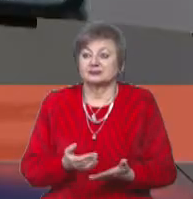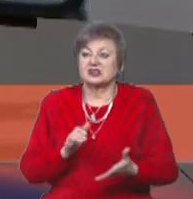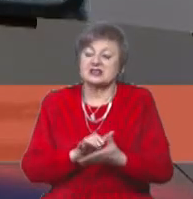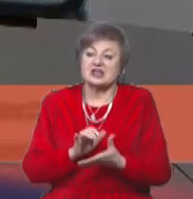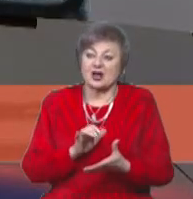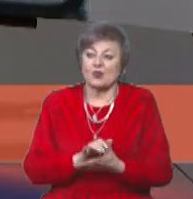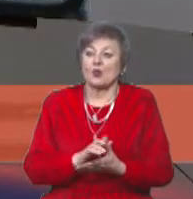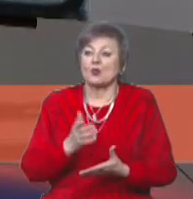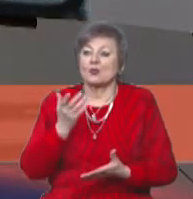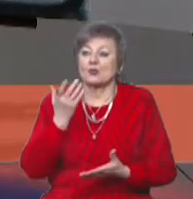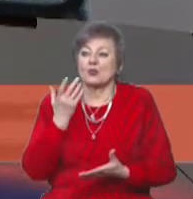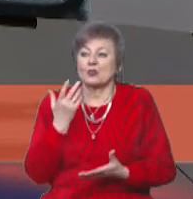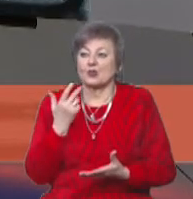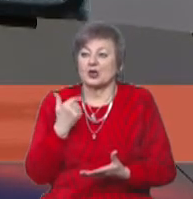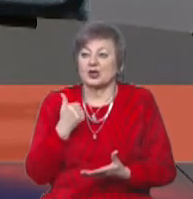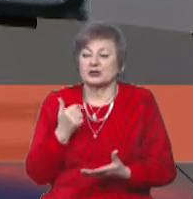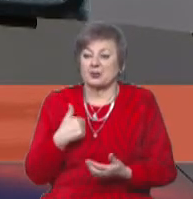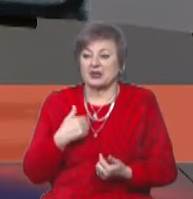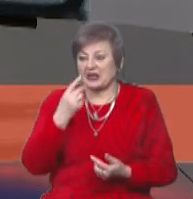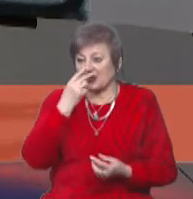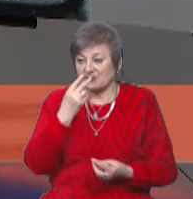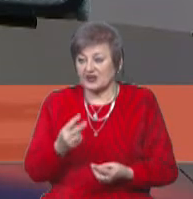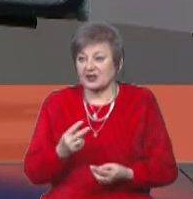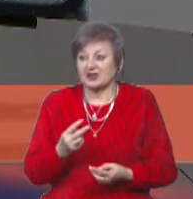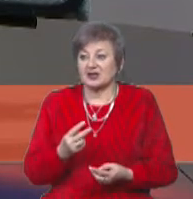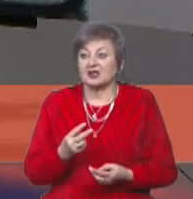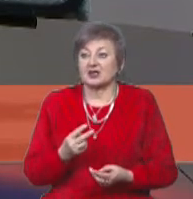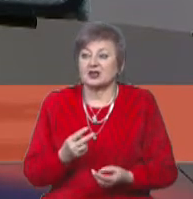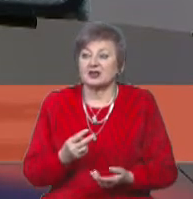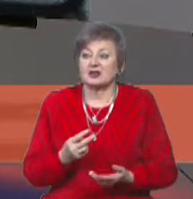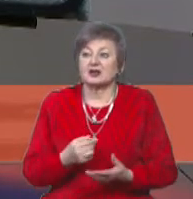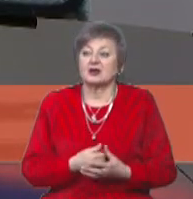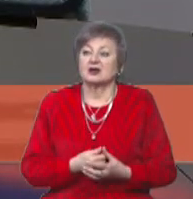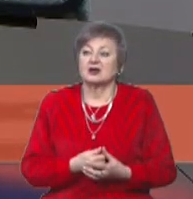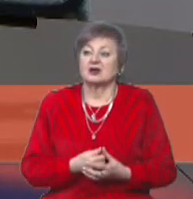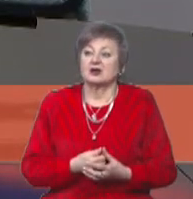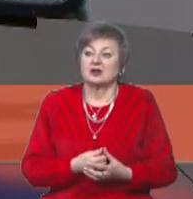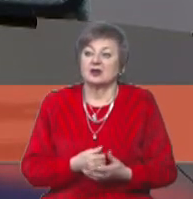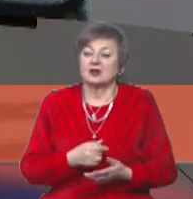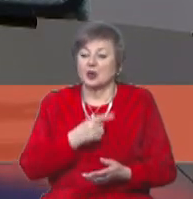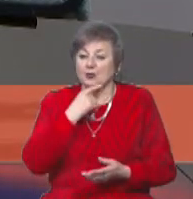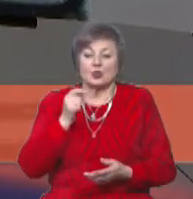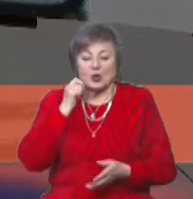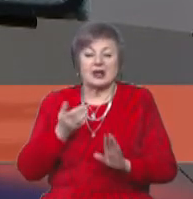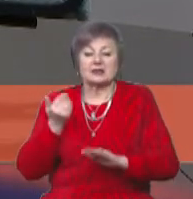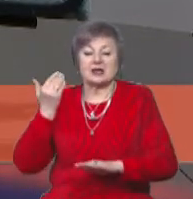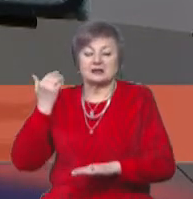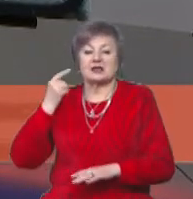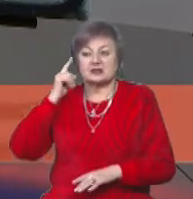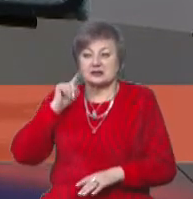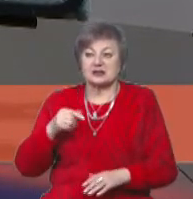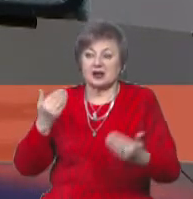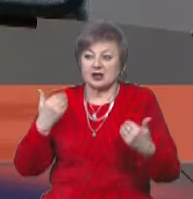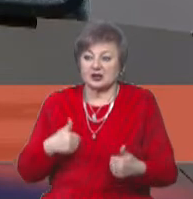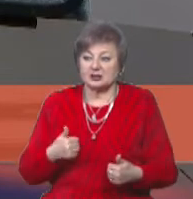Знайомі, коли які мене бачили, мабуть, один або два рази теж багато років тому. Навіть з